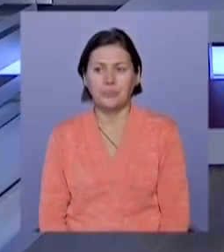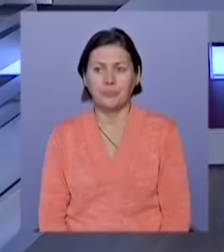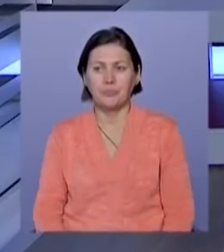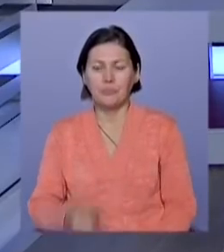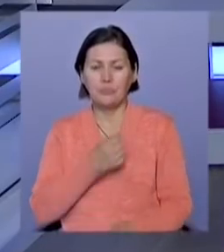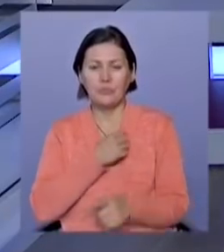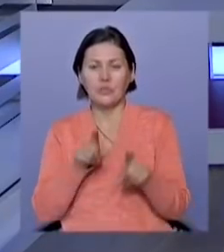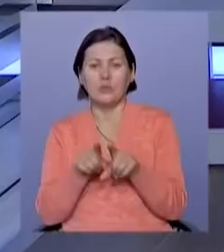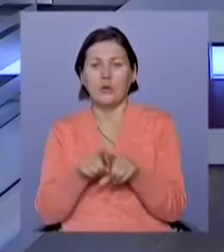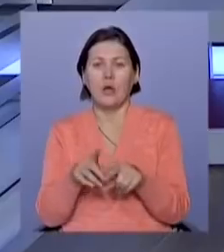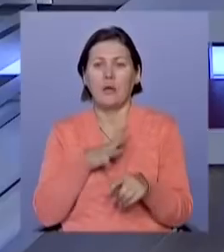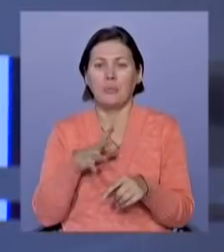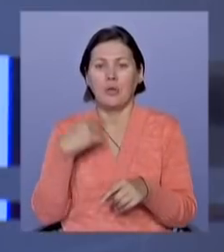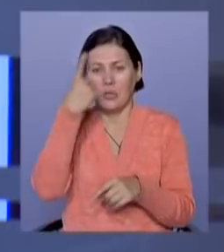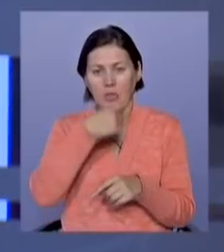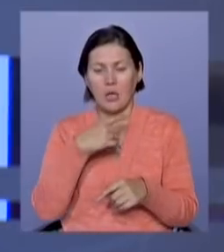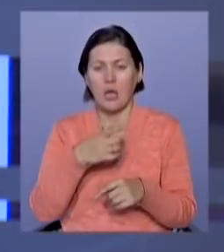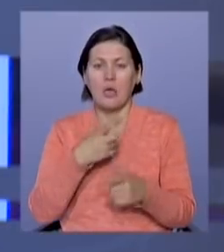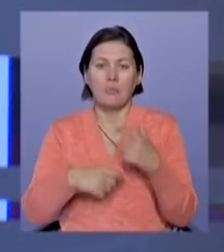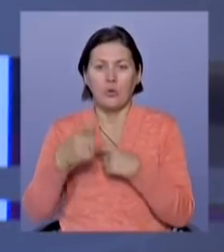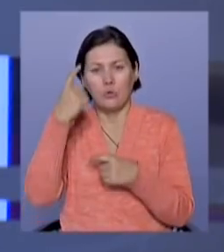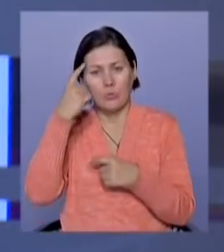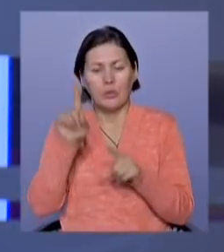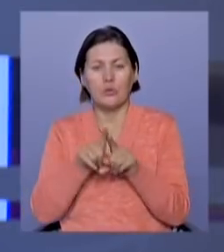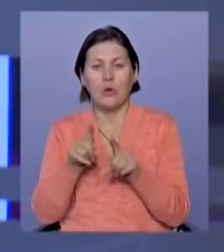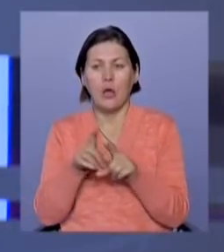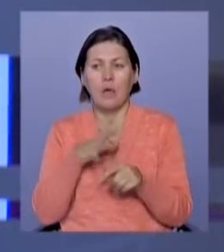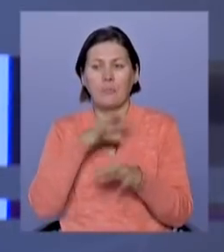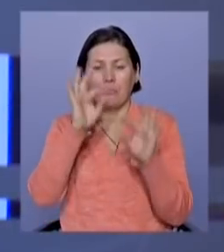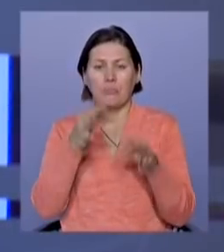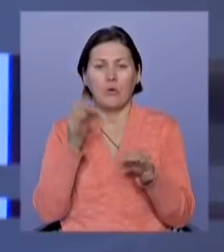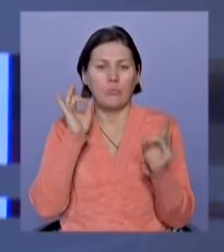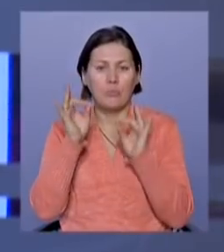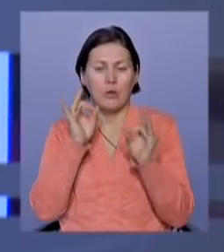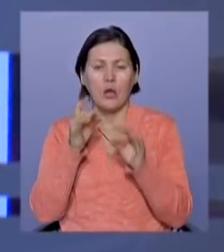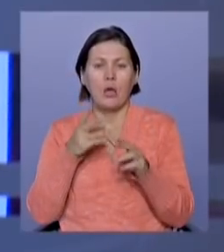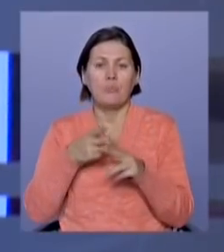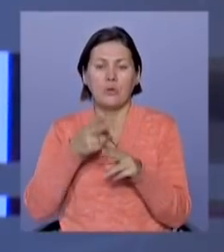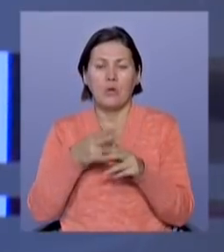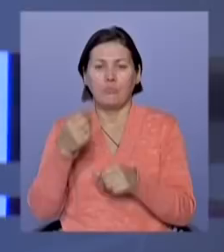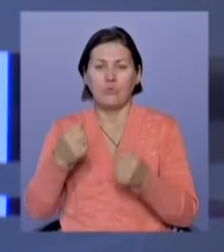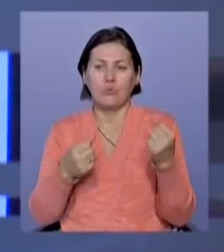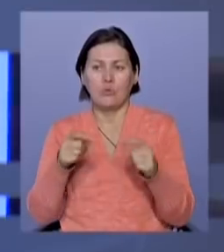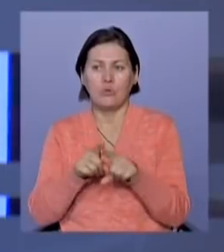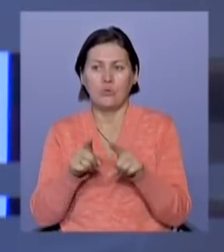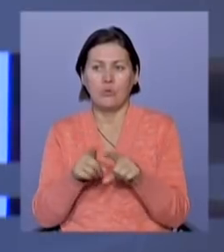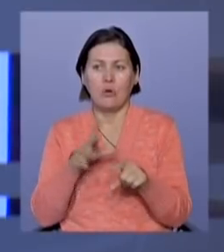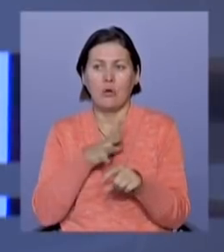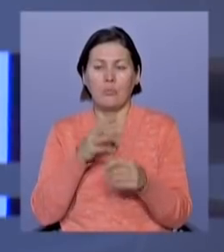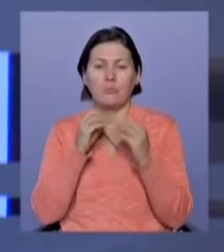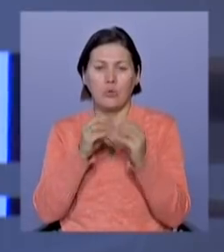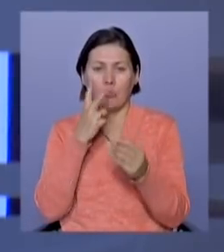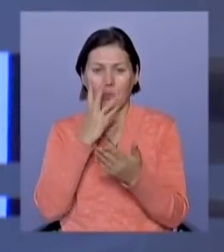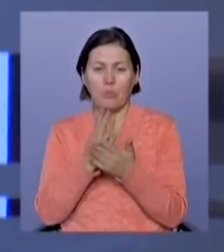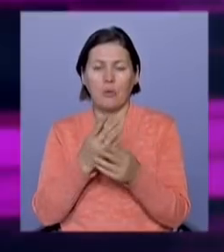Өкінішке орай, әйгерім, қарабасының ғана қамын ойлап, дабыл қағып келе жатқан жедел жәрдем көлігіне жол бермейтін жүргізушілерді де жиі көреміз.